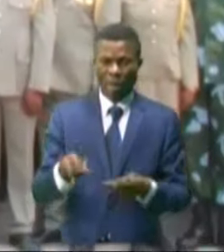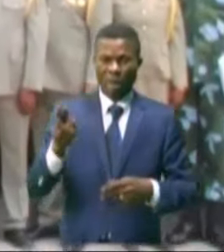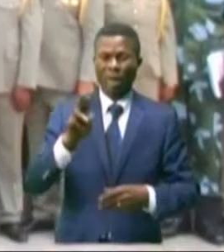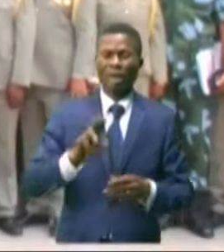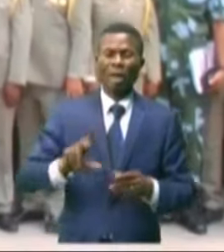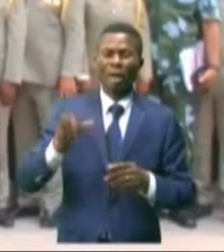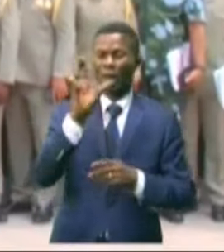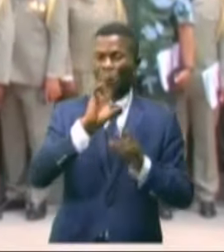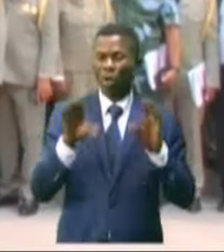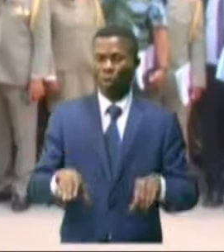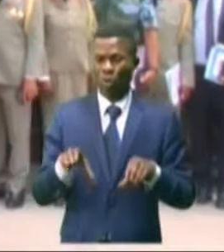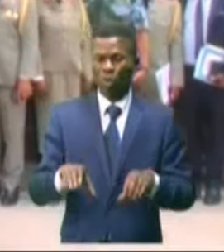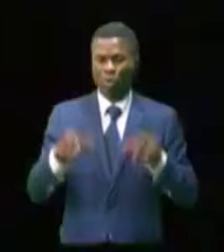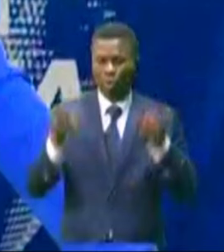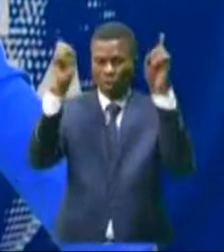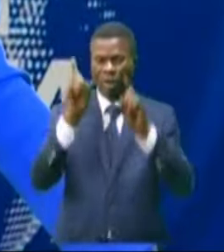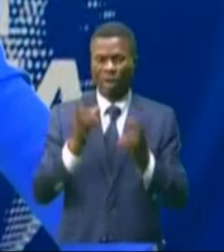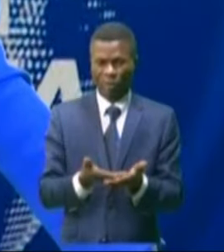des Grands Lacs.